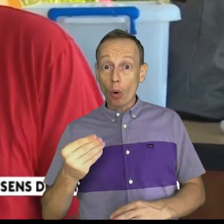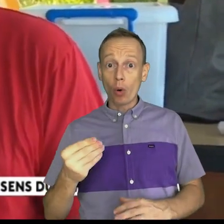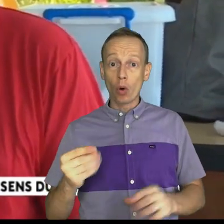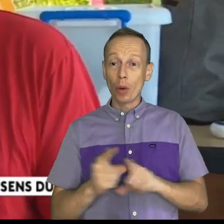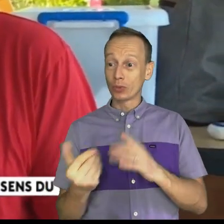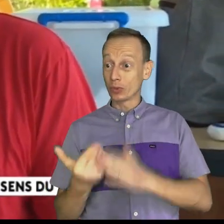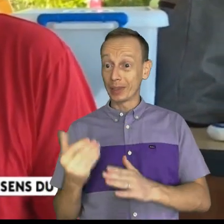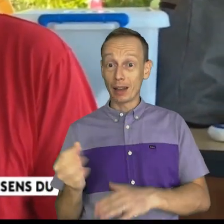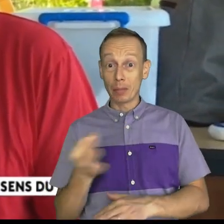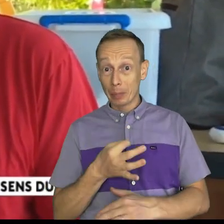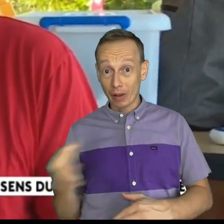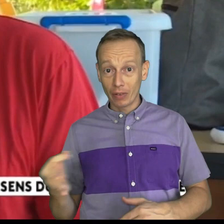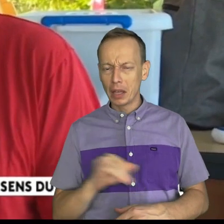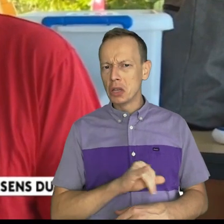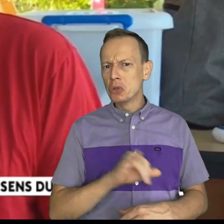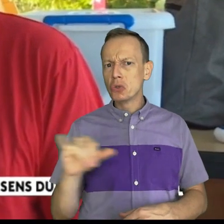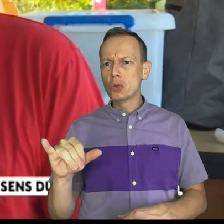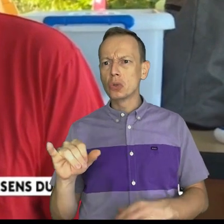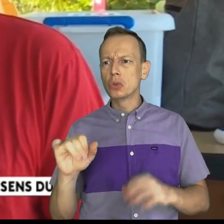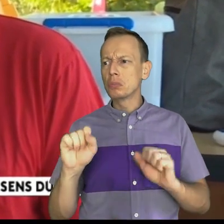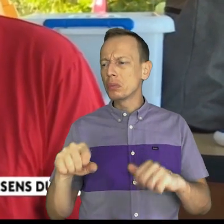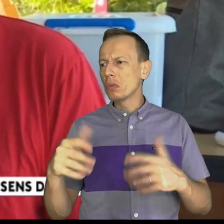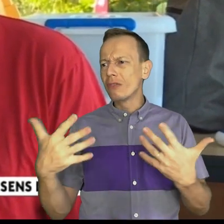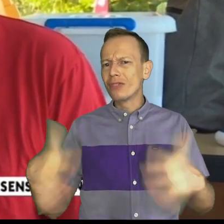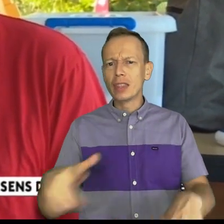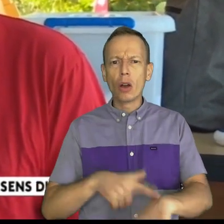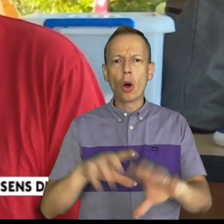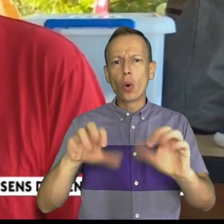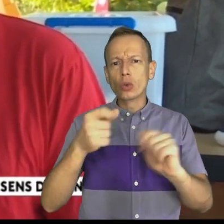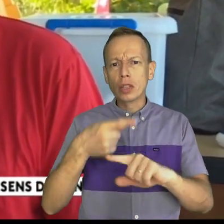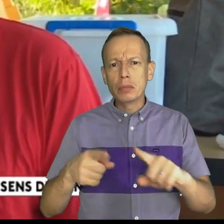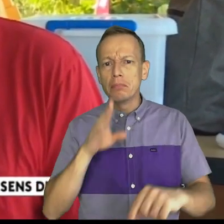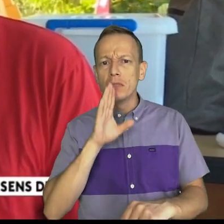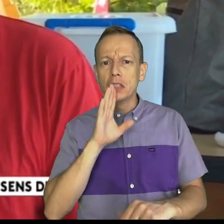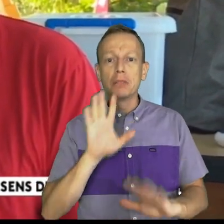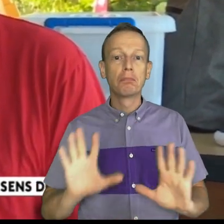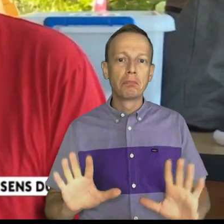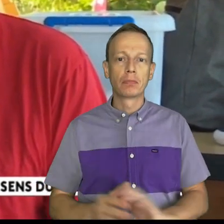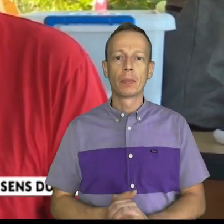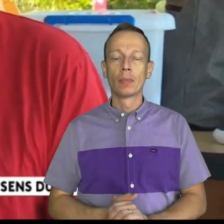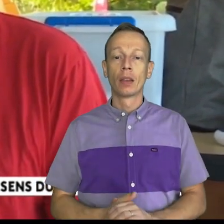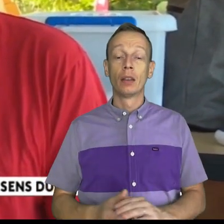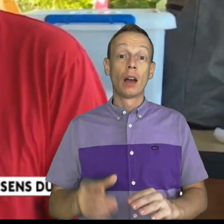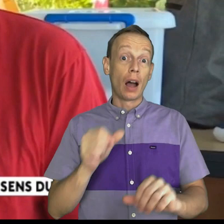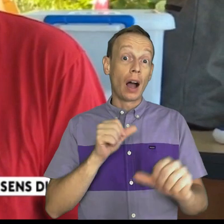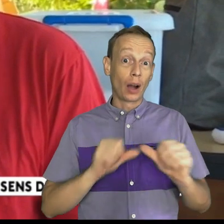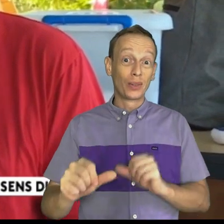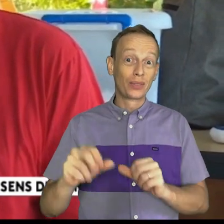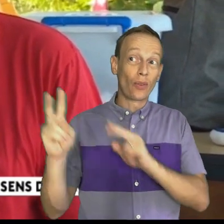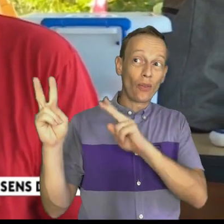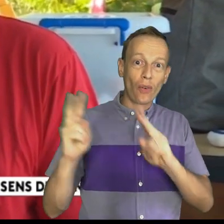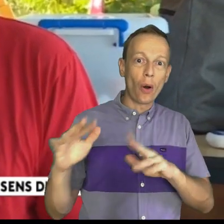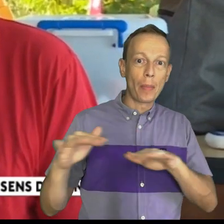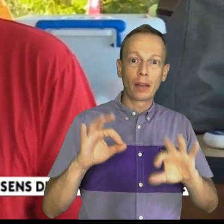les conditions comme ce matin-là, toute la journée, on va dire jusqu'à, on pourrait terminer à 11h30, midi, la compétition.